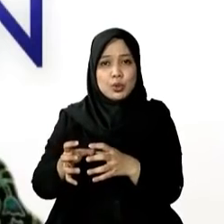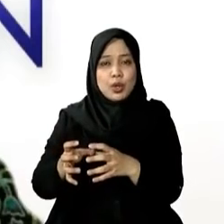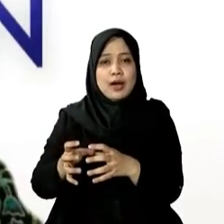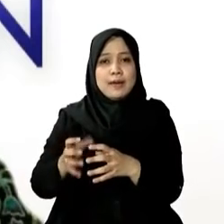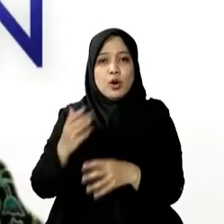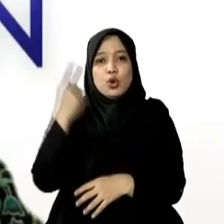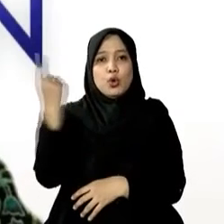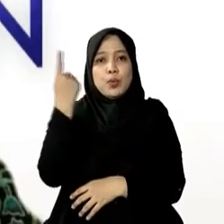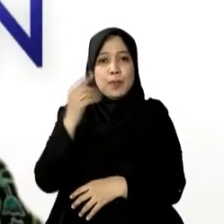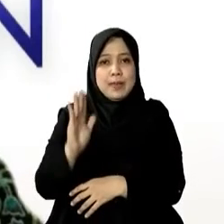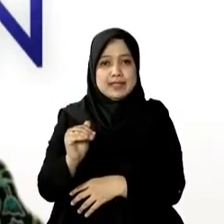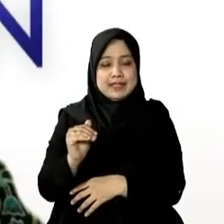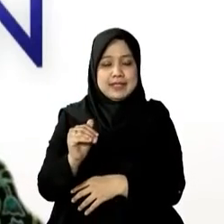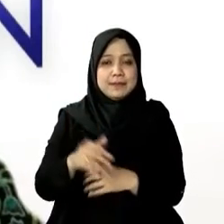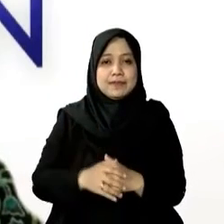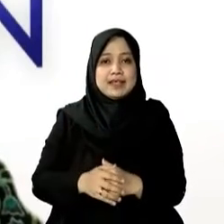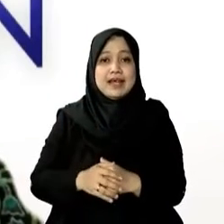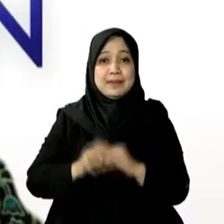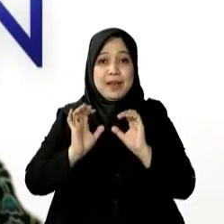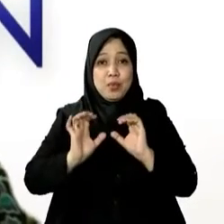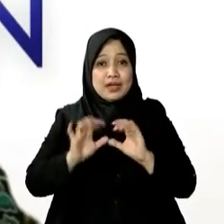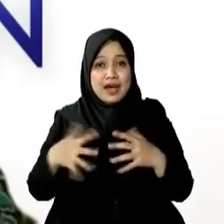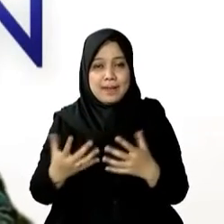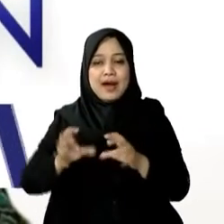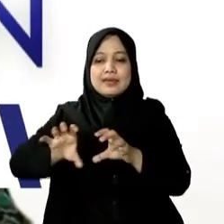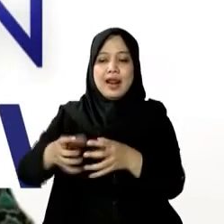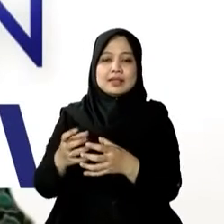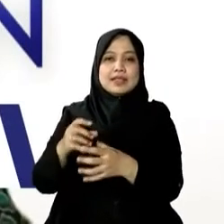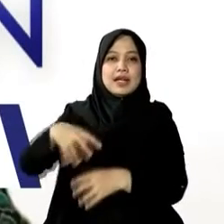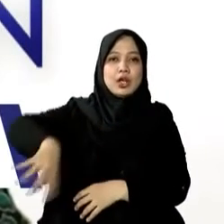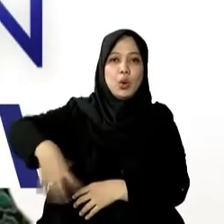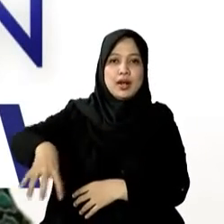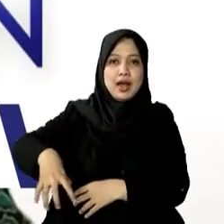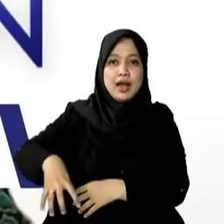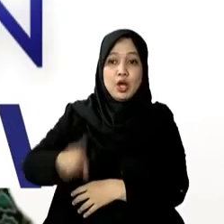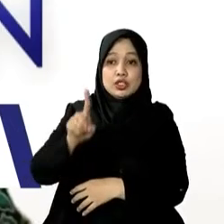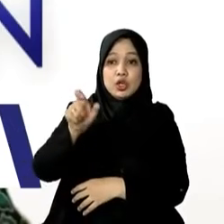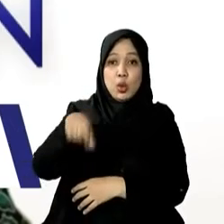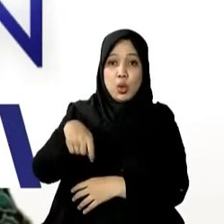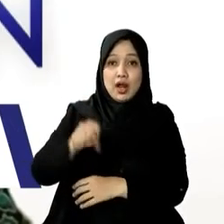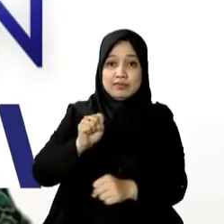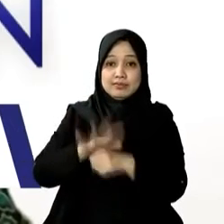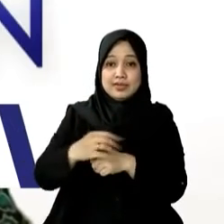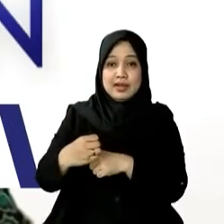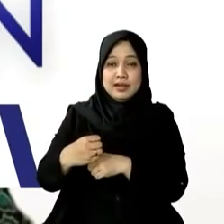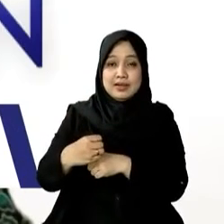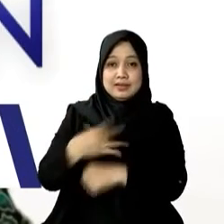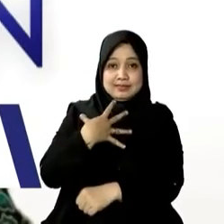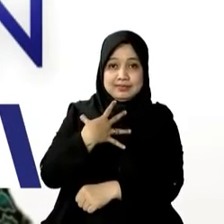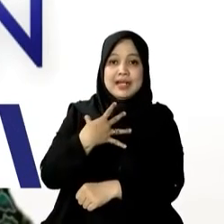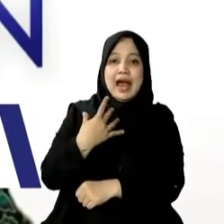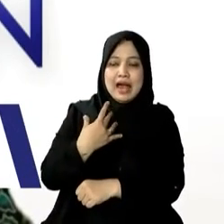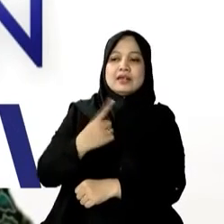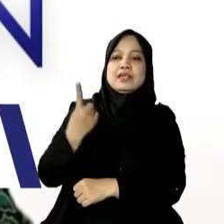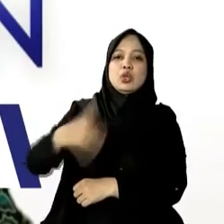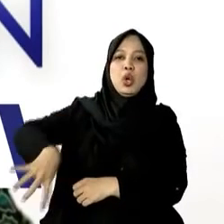umum dan memang banyak faktor keluarga air muncul jadi satu orang terkena satu keluarga jadi